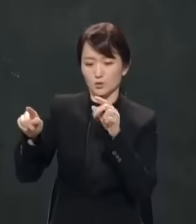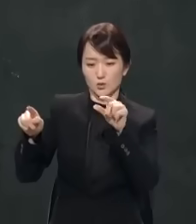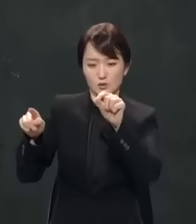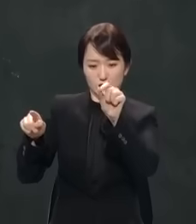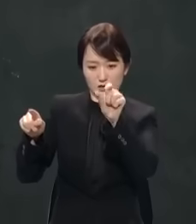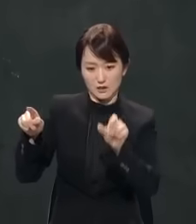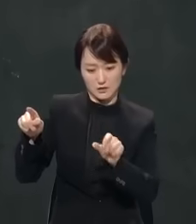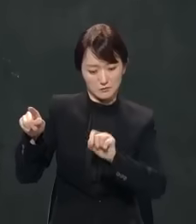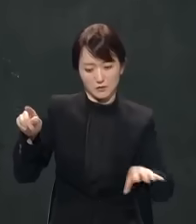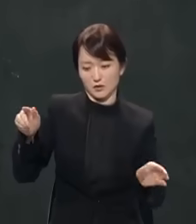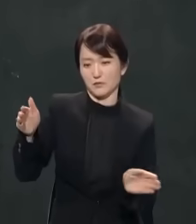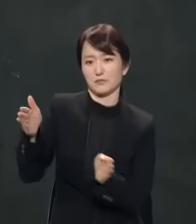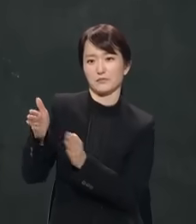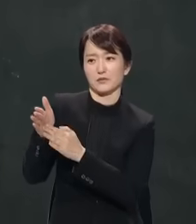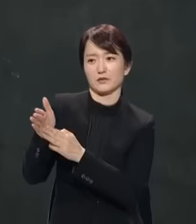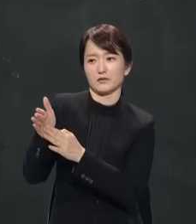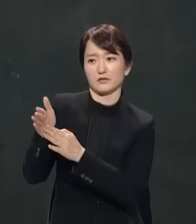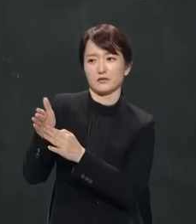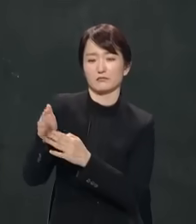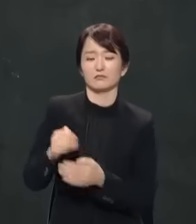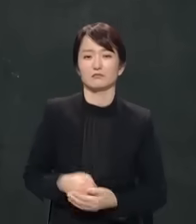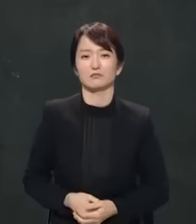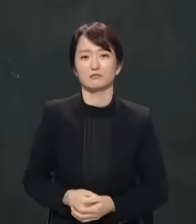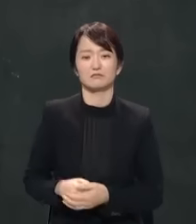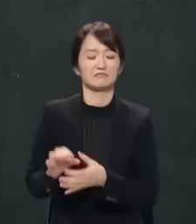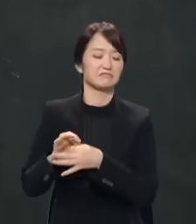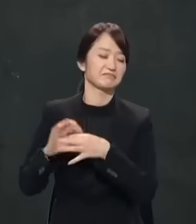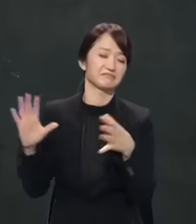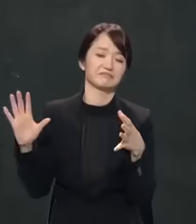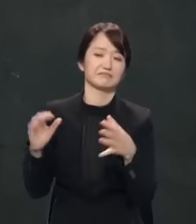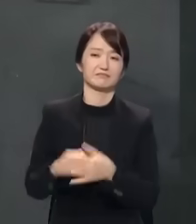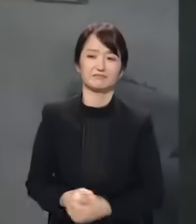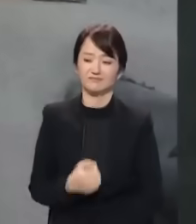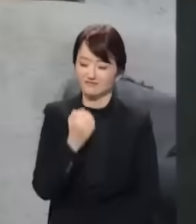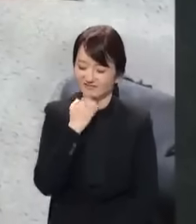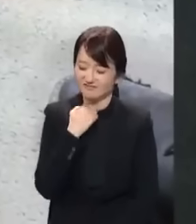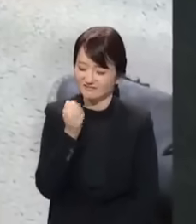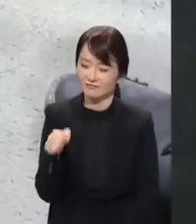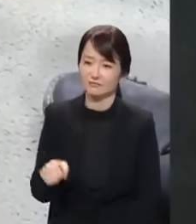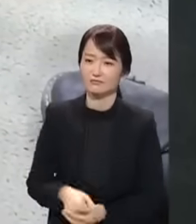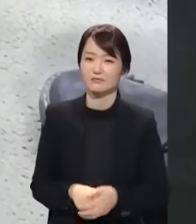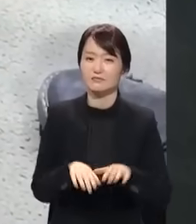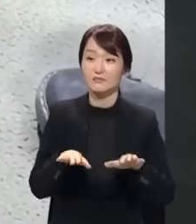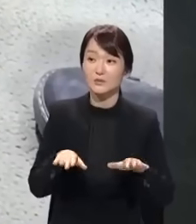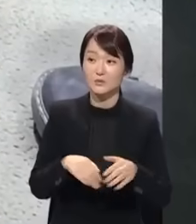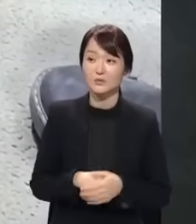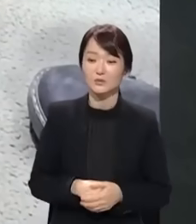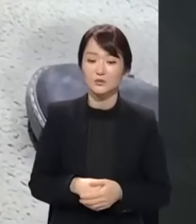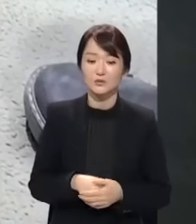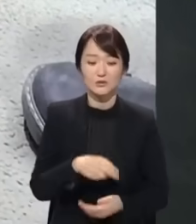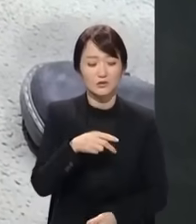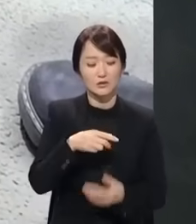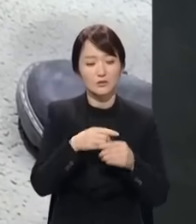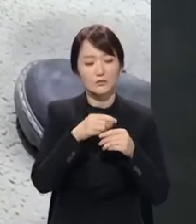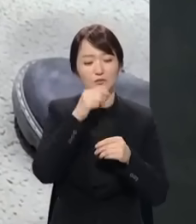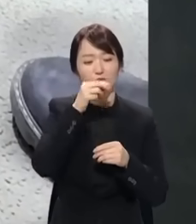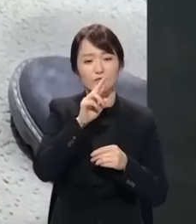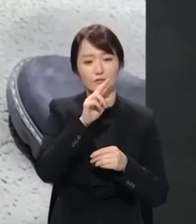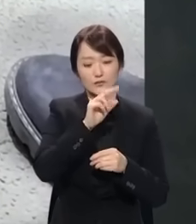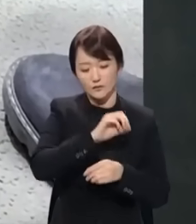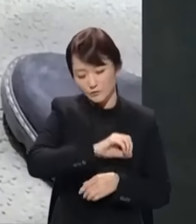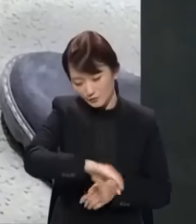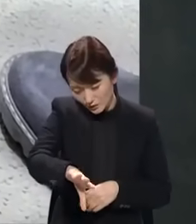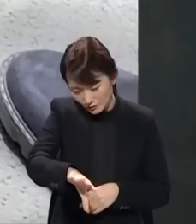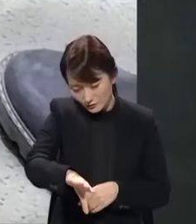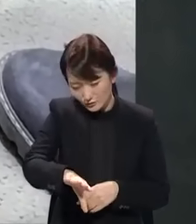껍데기 그걸 붙여놨는데 세상에 그러든지 말든지 비웃기라도 하든 오늘 바닥에도 저걸 저렇게 버려놓고